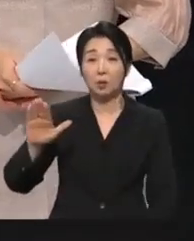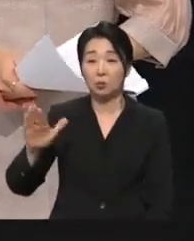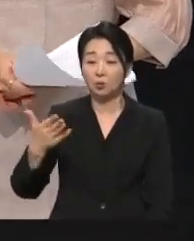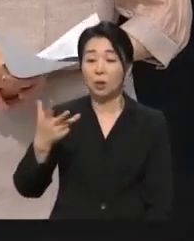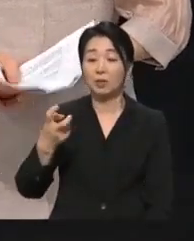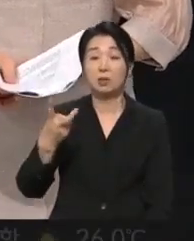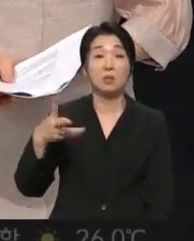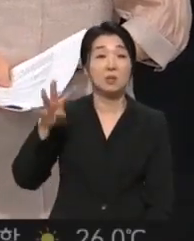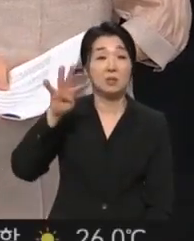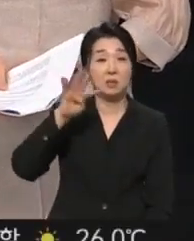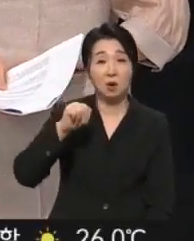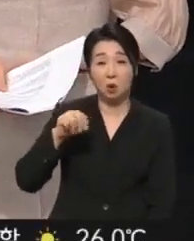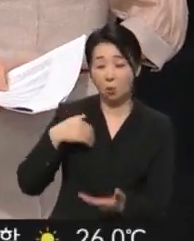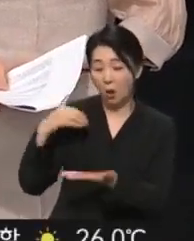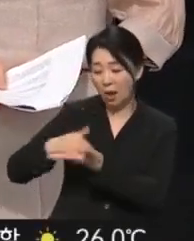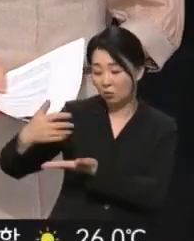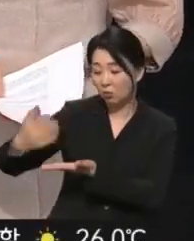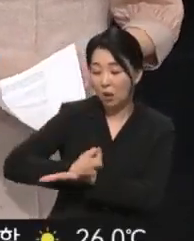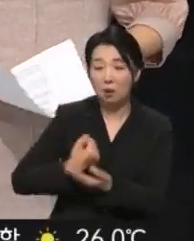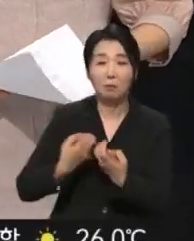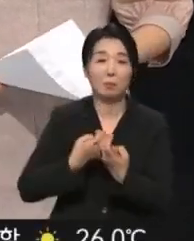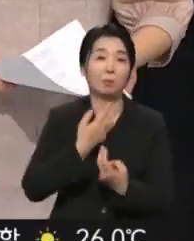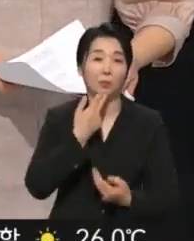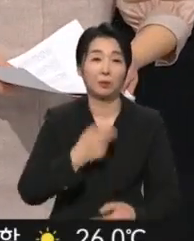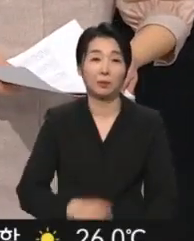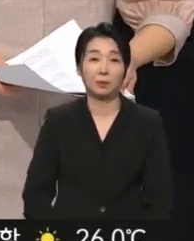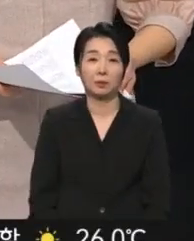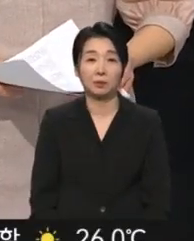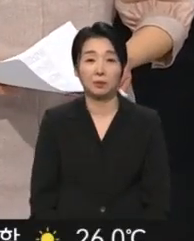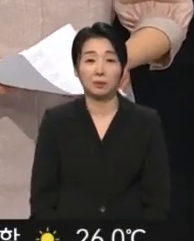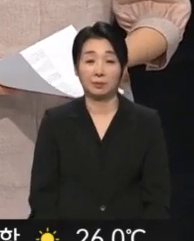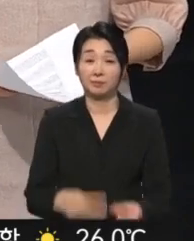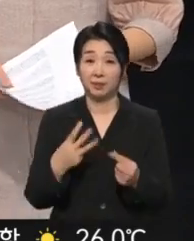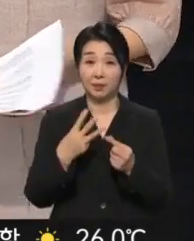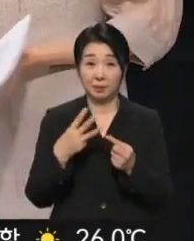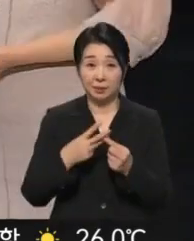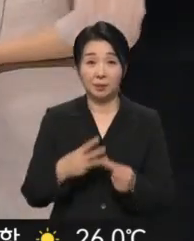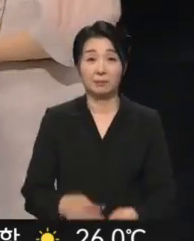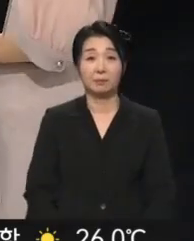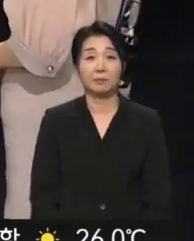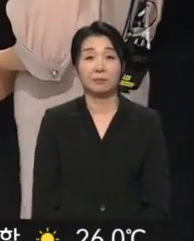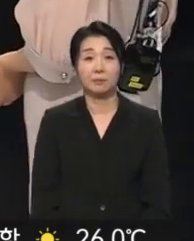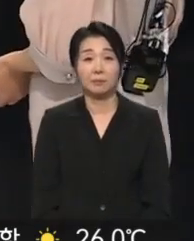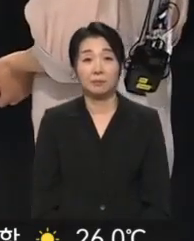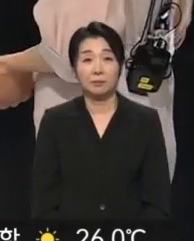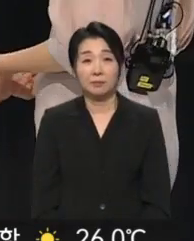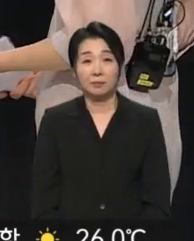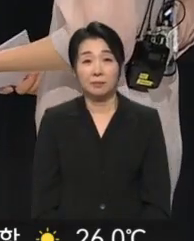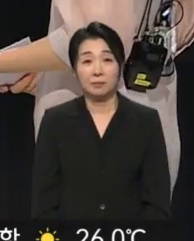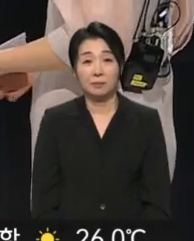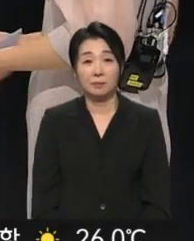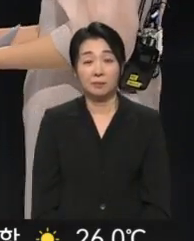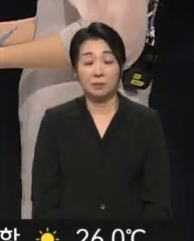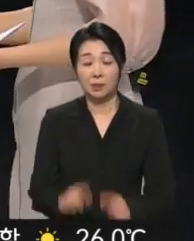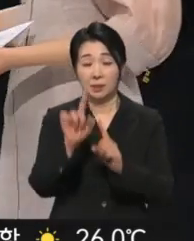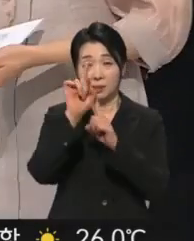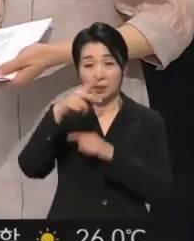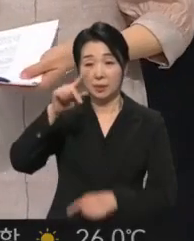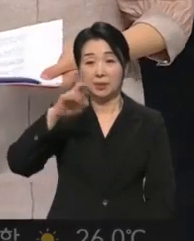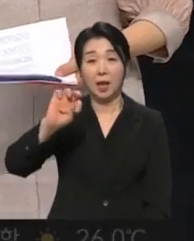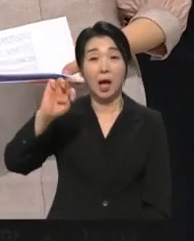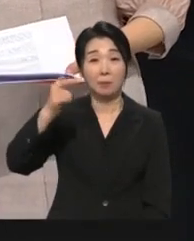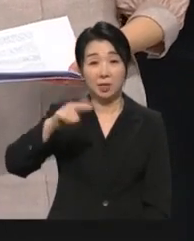방법은 아직도 요원한 상황입니다. 네, 마지막 소식의 해시태그 보겠습니다. 네, 이상민